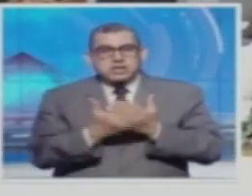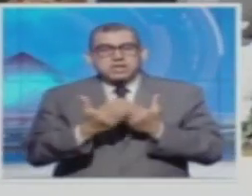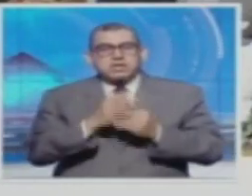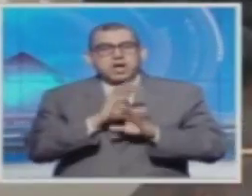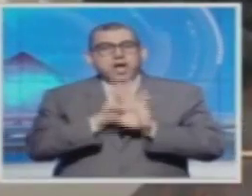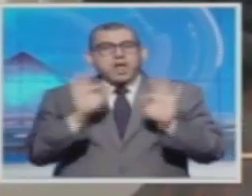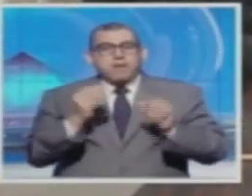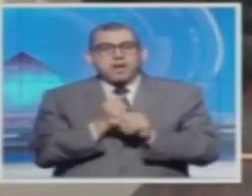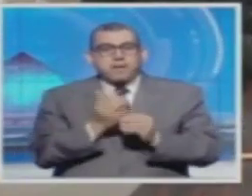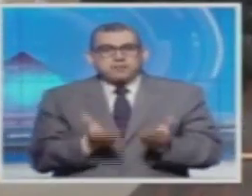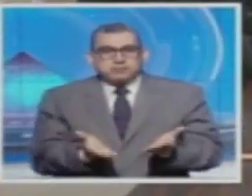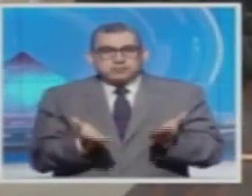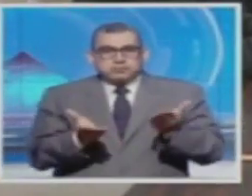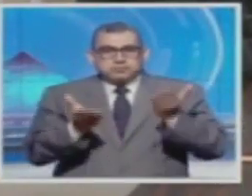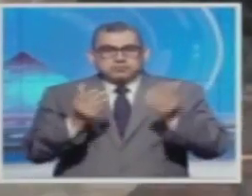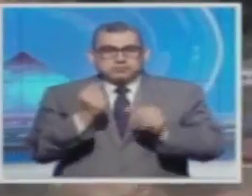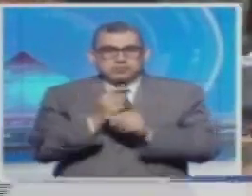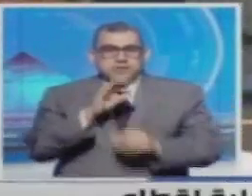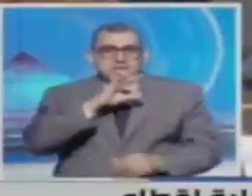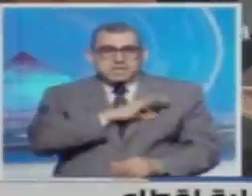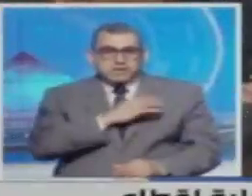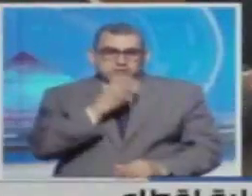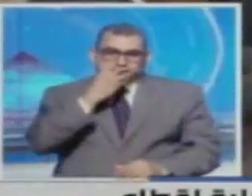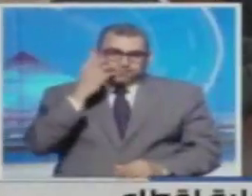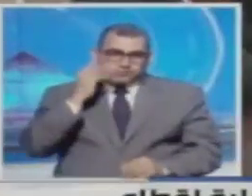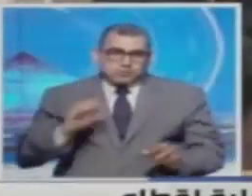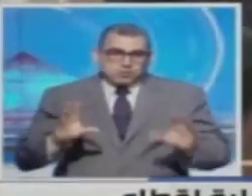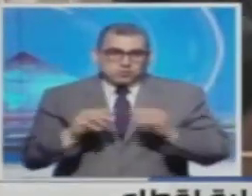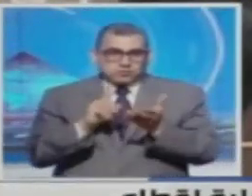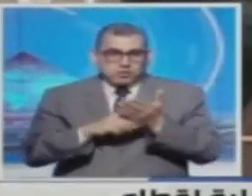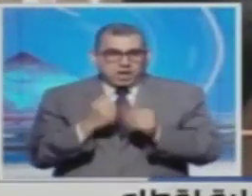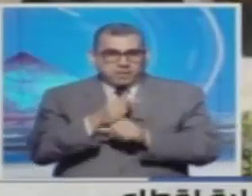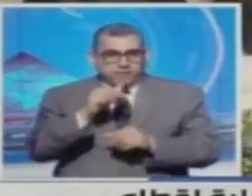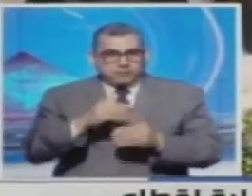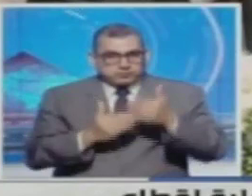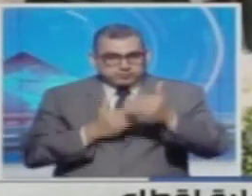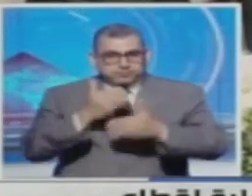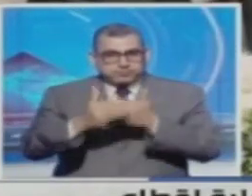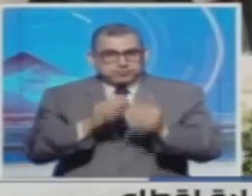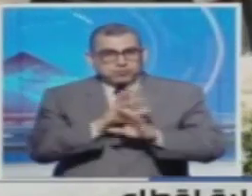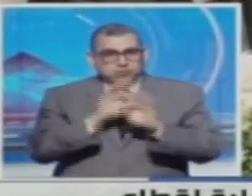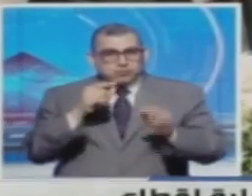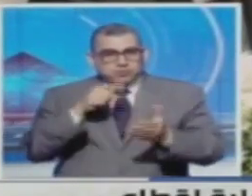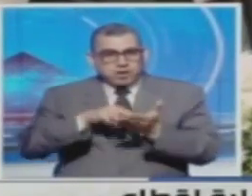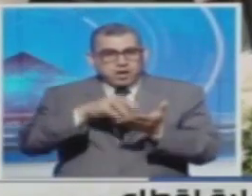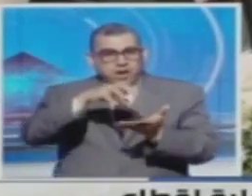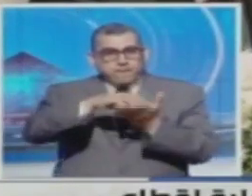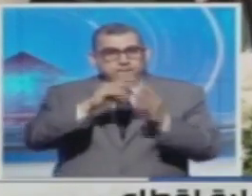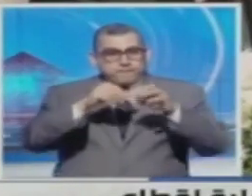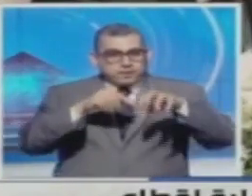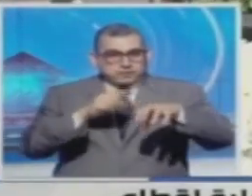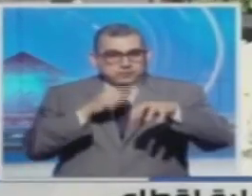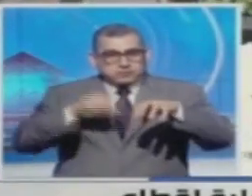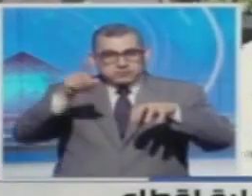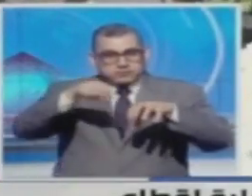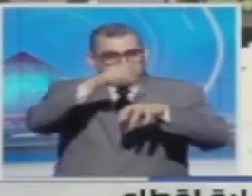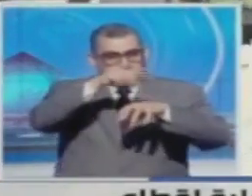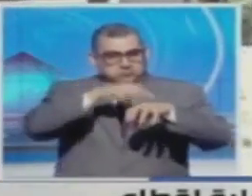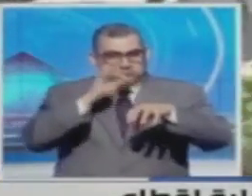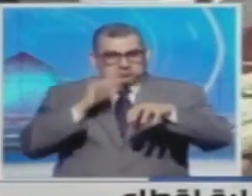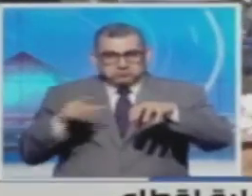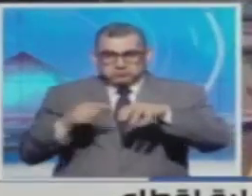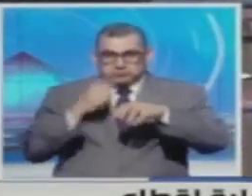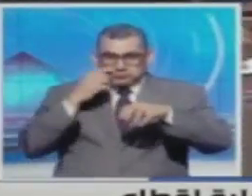أداء العمل وتعظيم الاستفادة من المزايا التفضيلية التي يوفرها الموقع الجغرافي لمصر، وعلى النحو